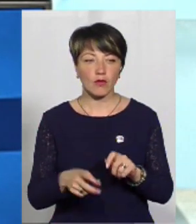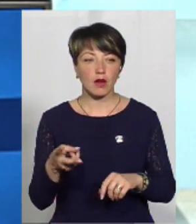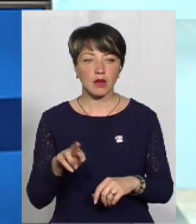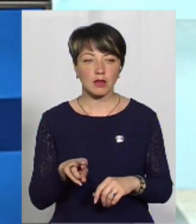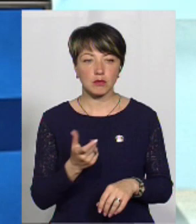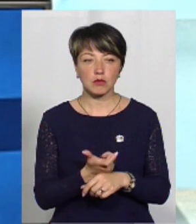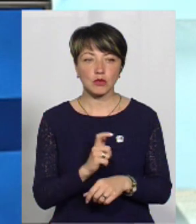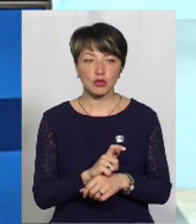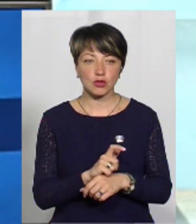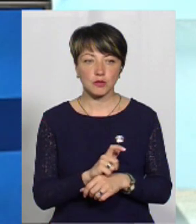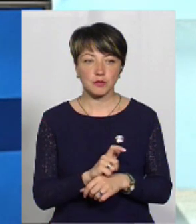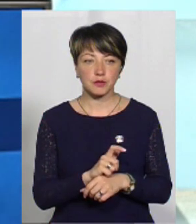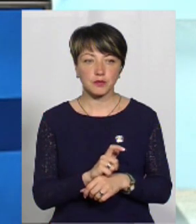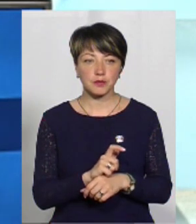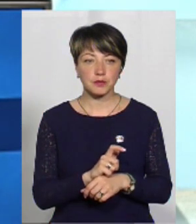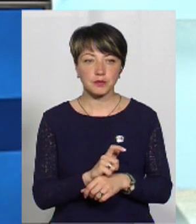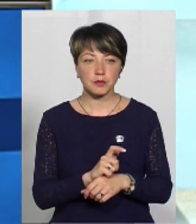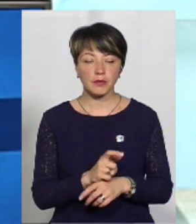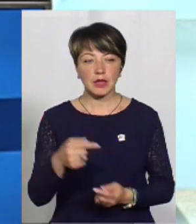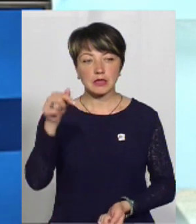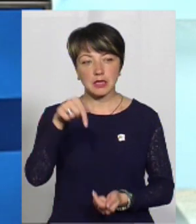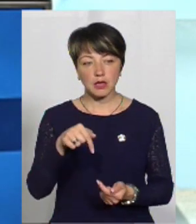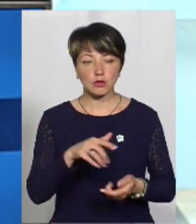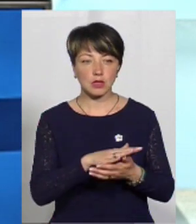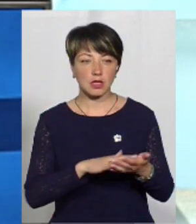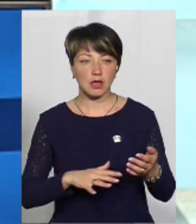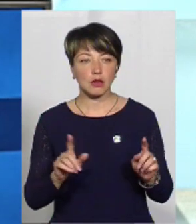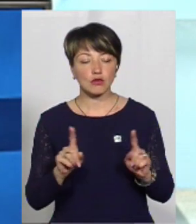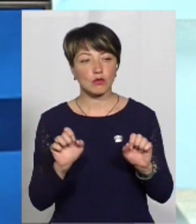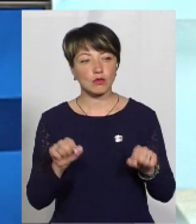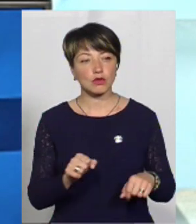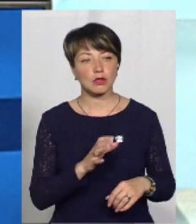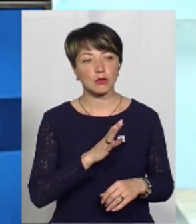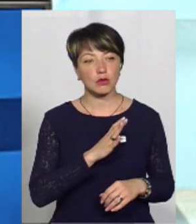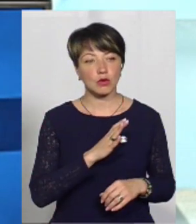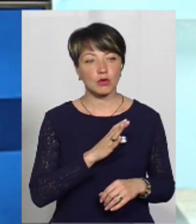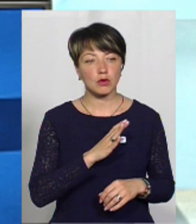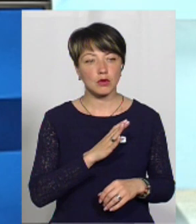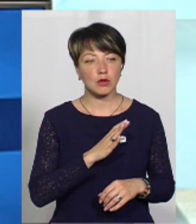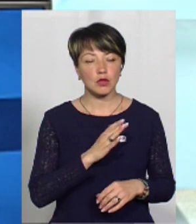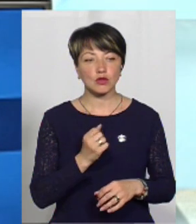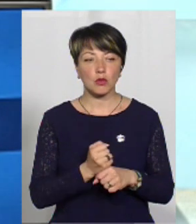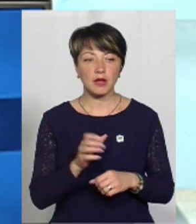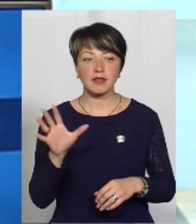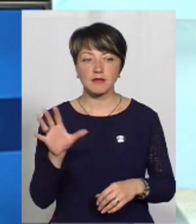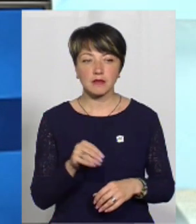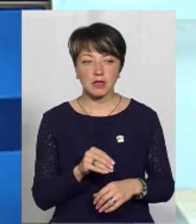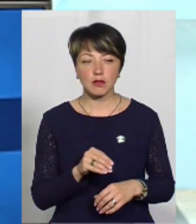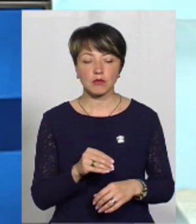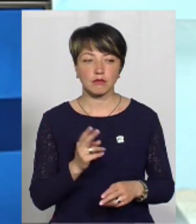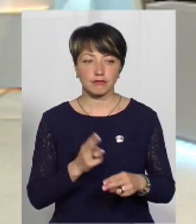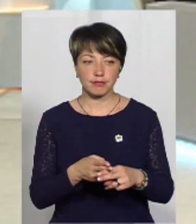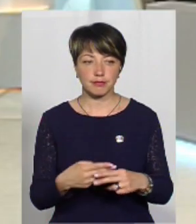на більше якісь схильності і так далі, для того, щоб можна було зробити все максимальне,